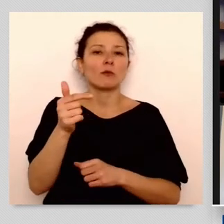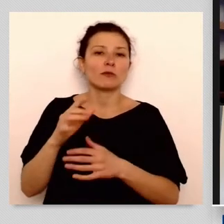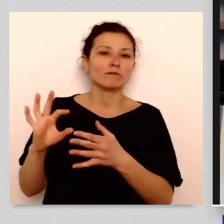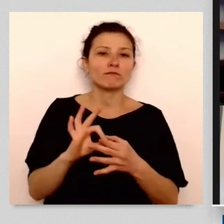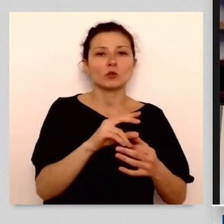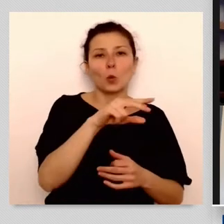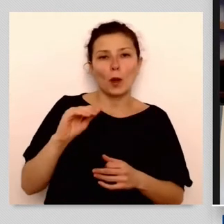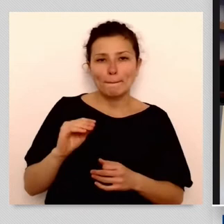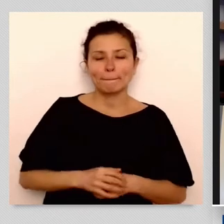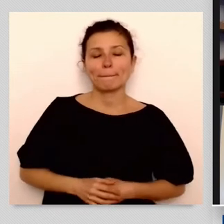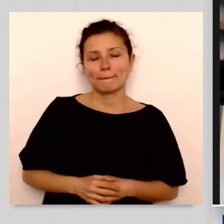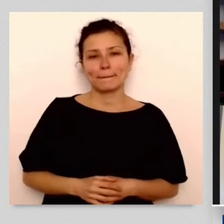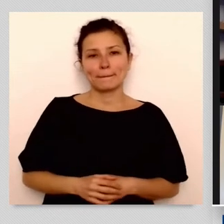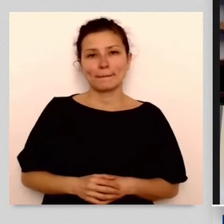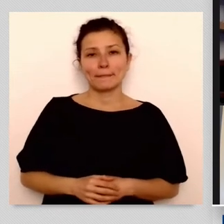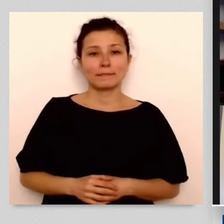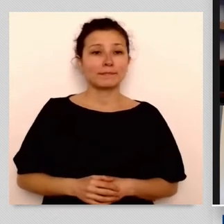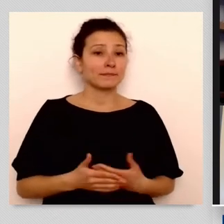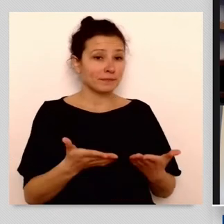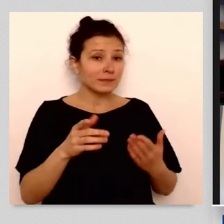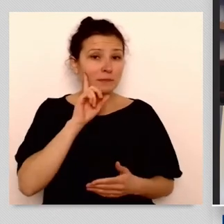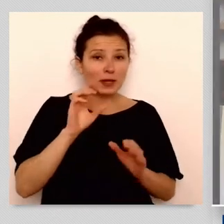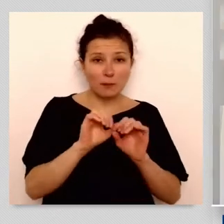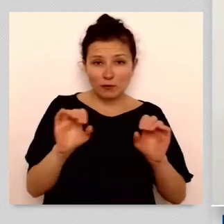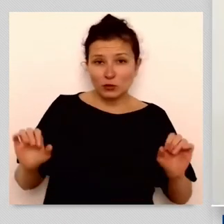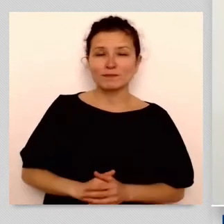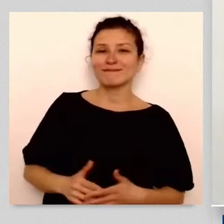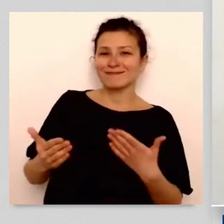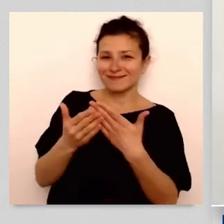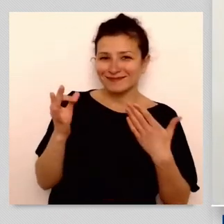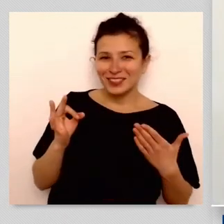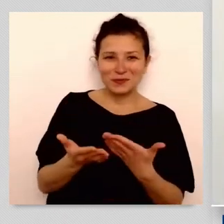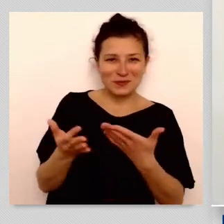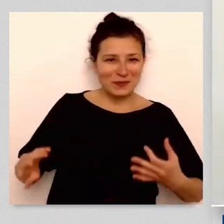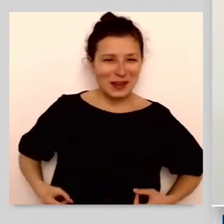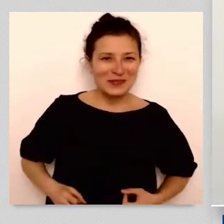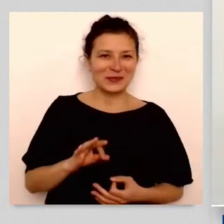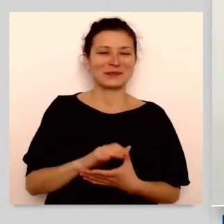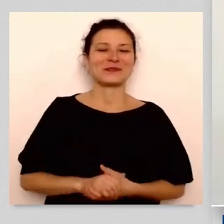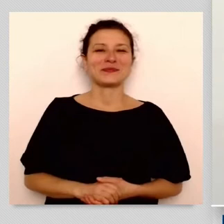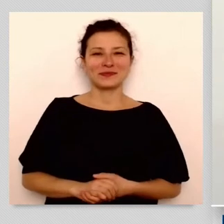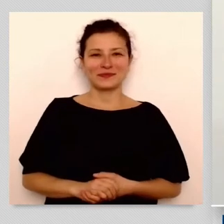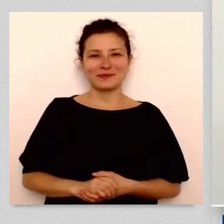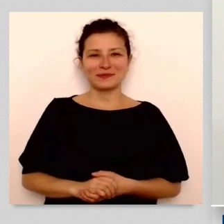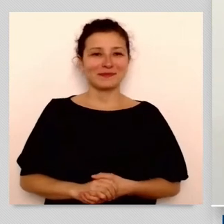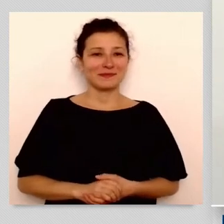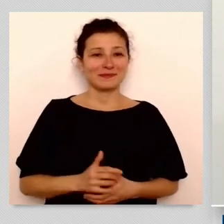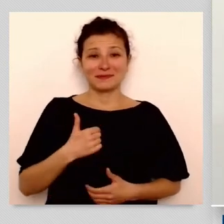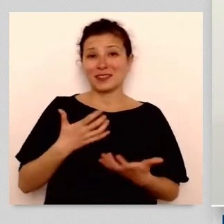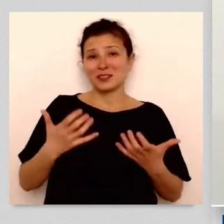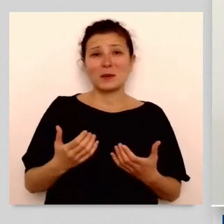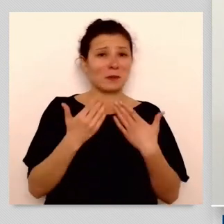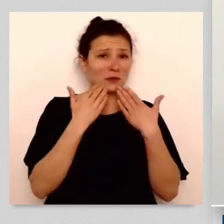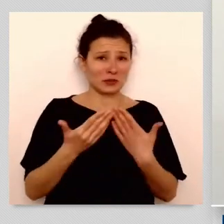byłoby najwłaściwsze. Panie profesorze. Dzień dobry państwu jeszcze raz. Ja chciałem przede wszystkim podziękować